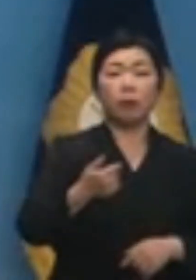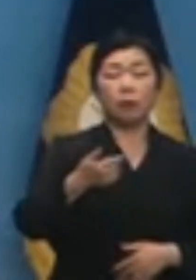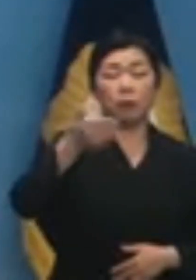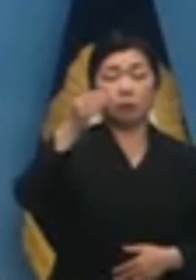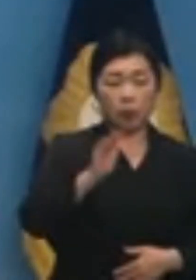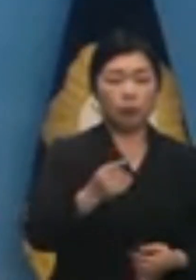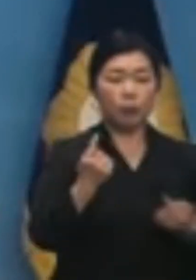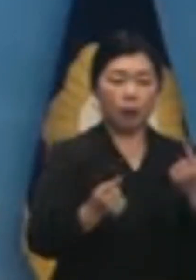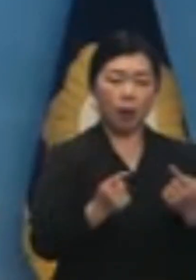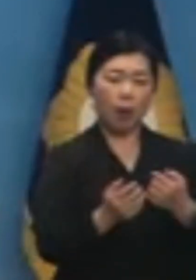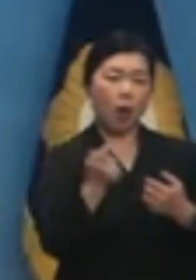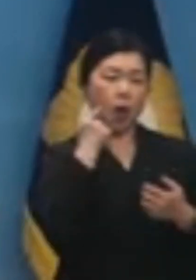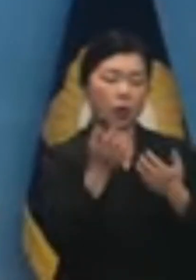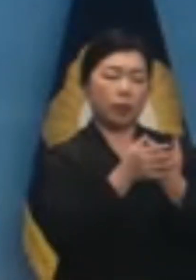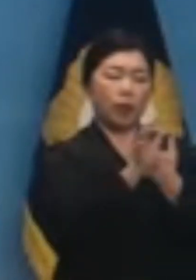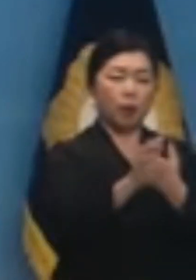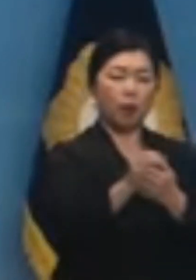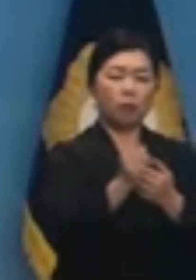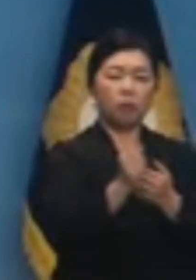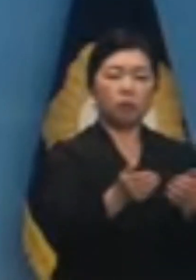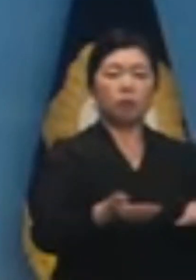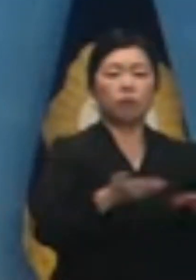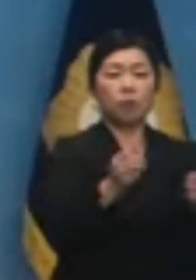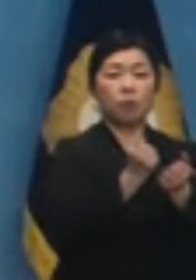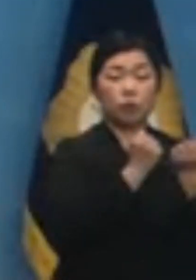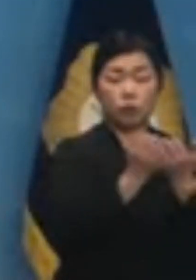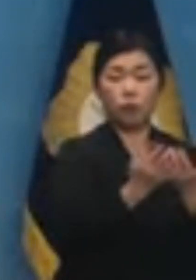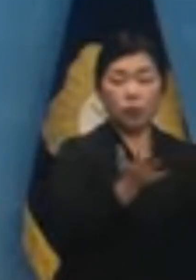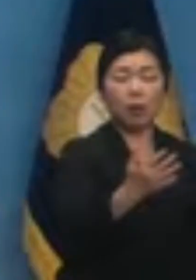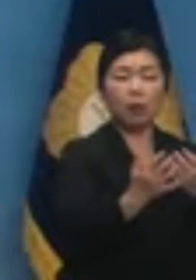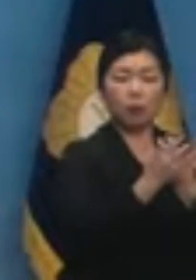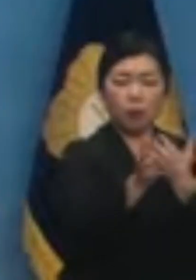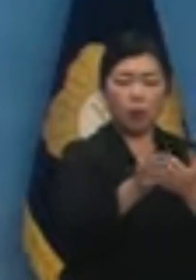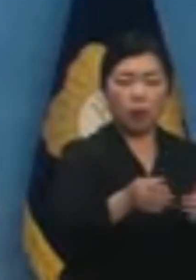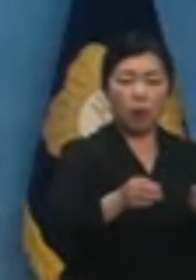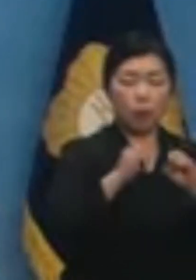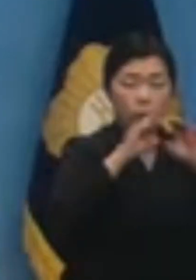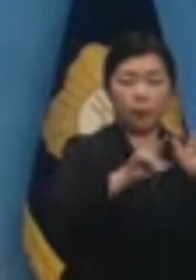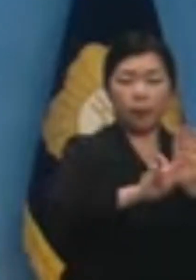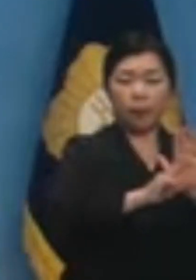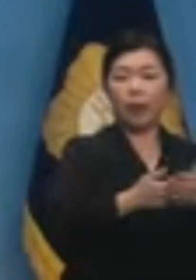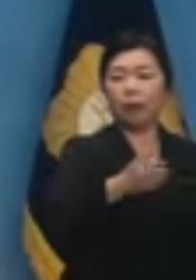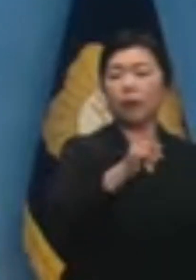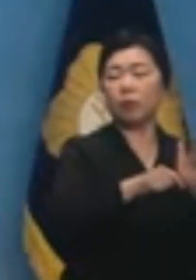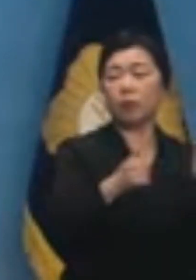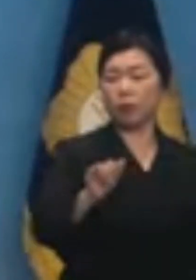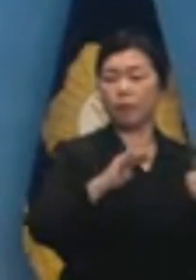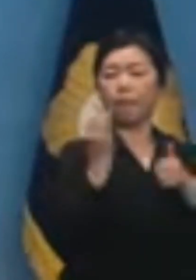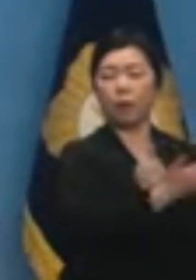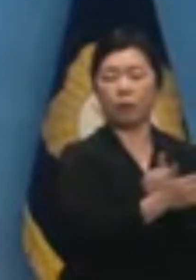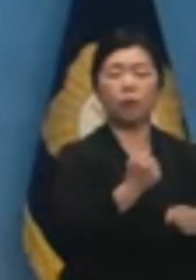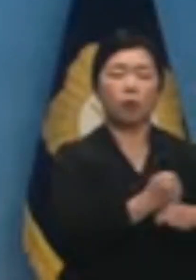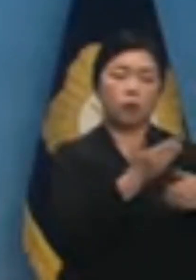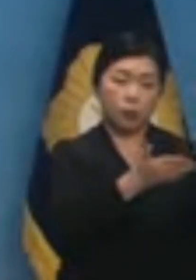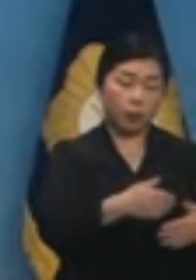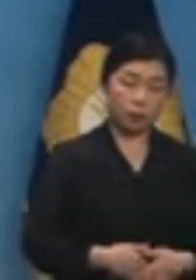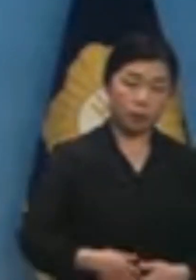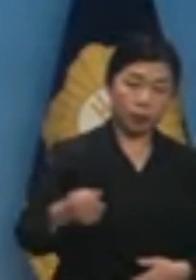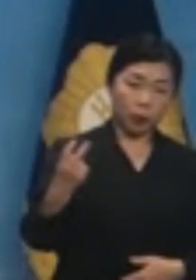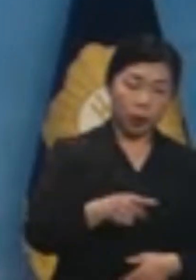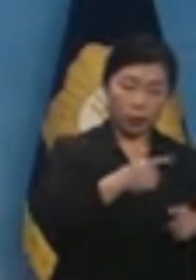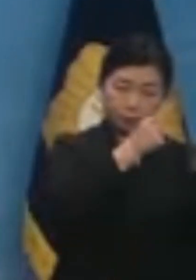동조하는 발언을 했습니다. 또한 5월 19일 TV조선 신통방통 프로그램에서는 윤태윤 진행자가 이재명